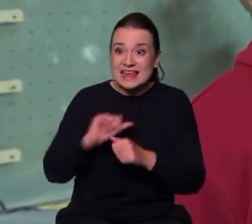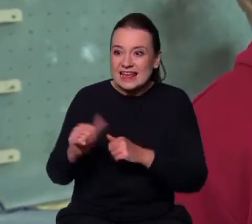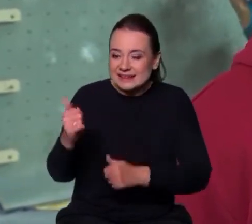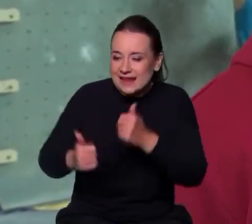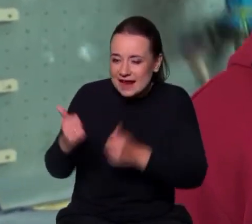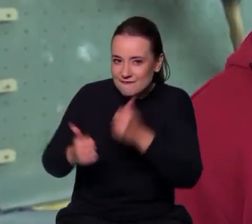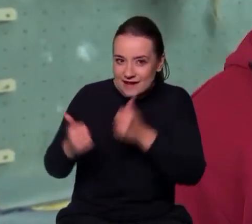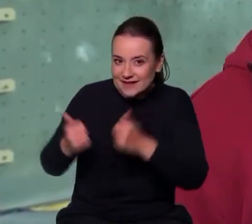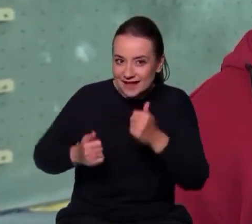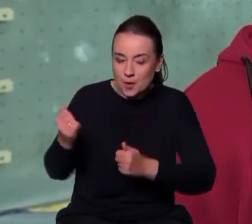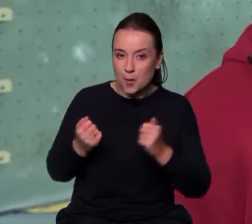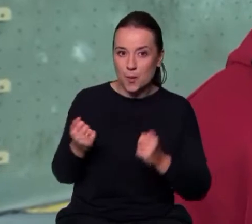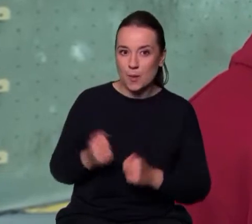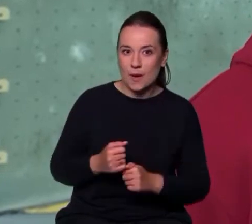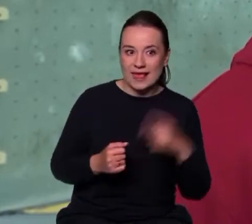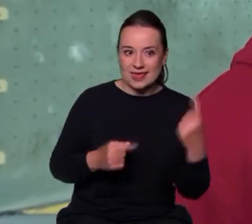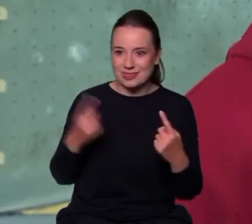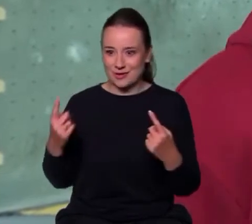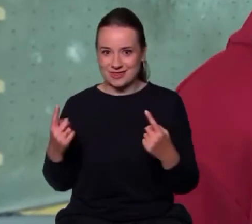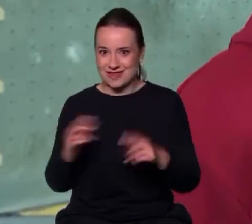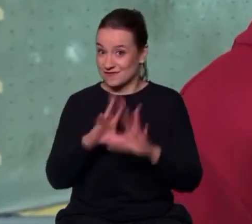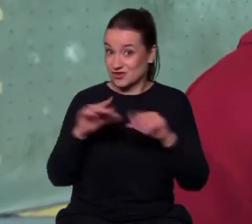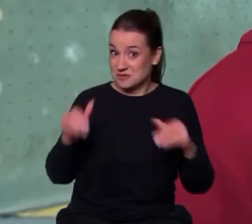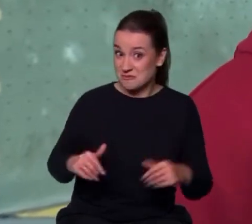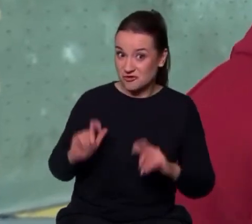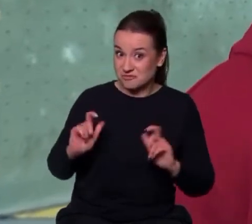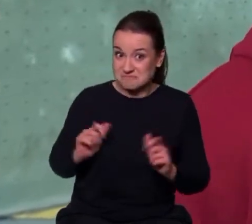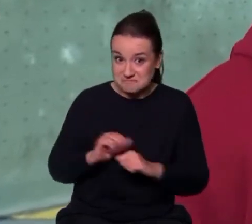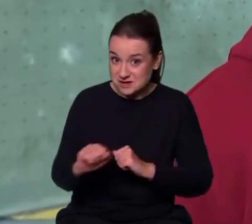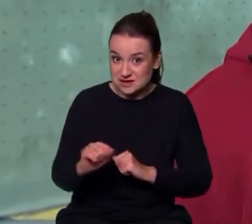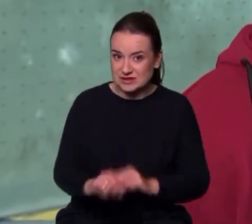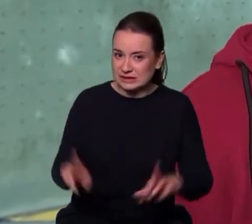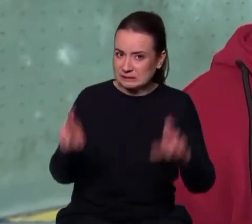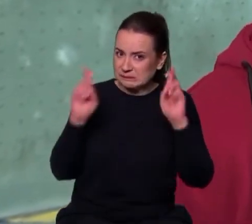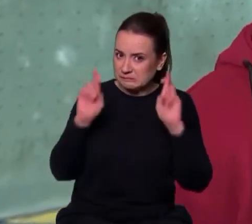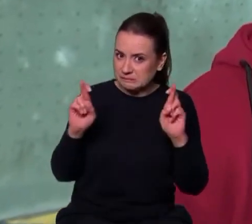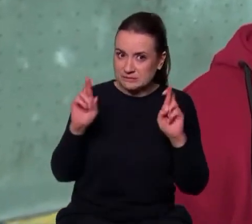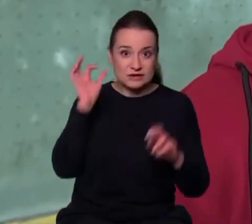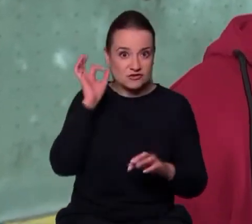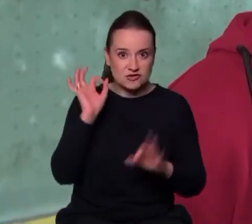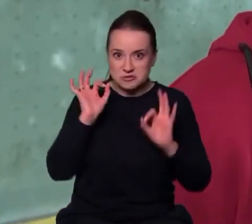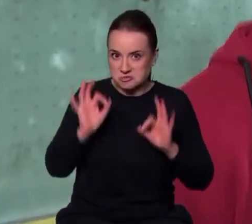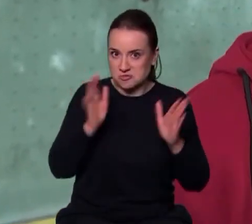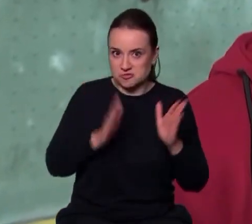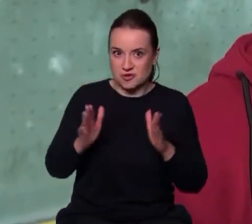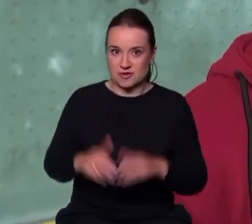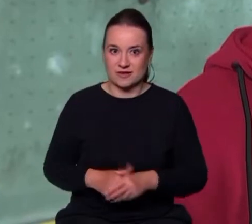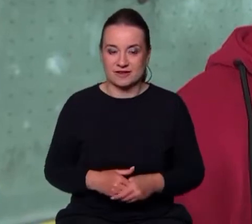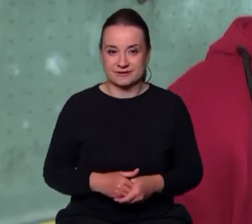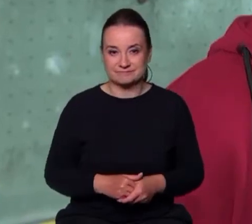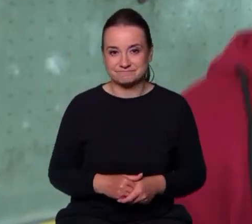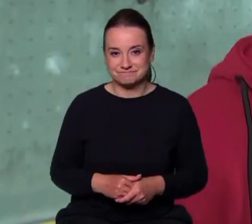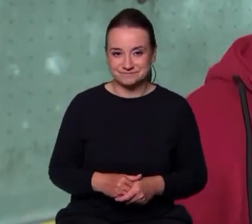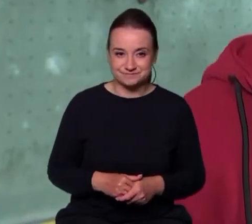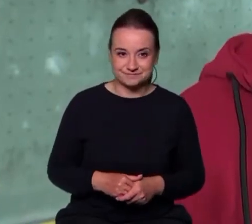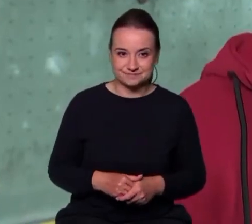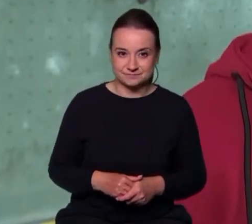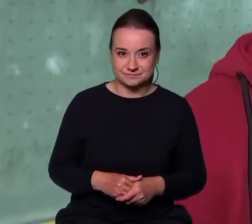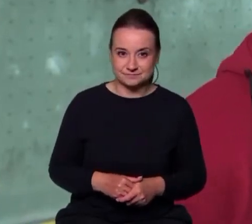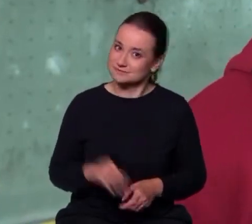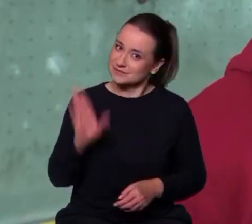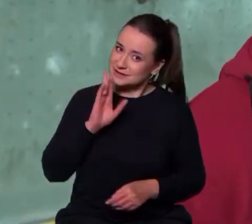jeden do jednego. Wszystko może się wydarzyć. Mamy kciuki. Dziewczyny są dobrze przygotowane. Także no